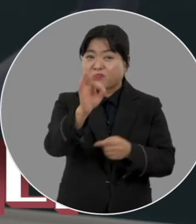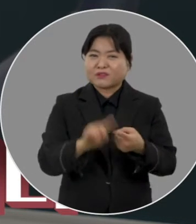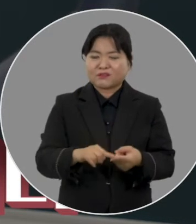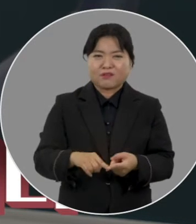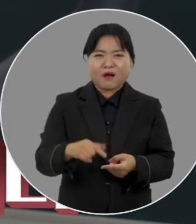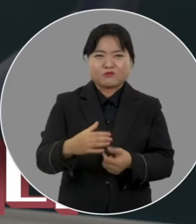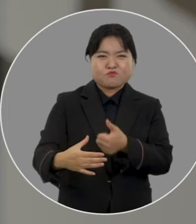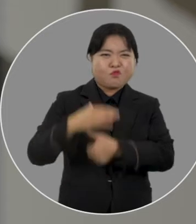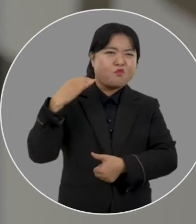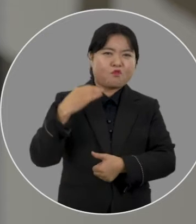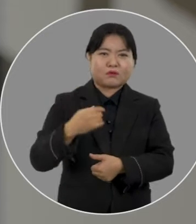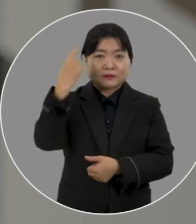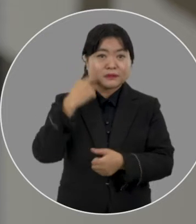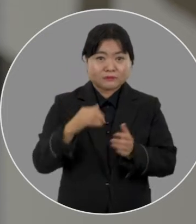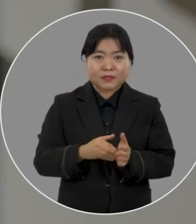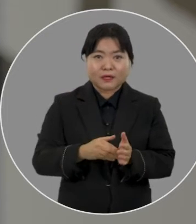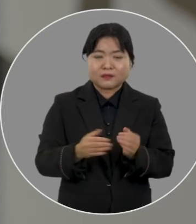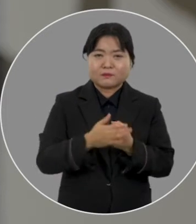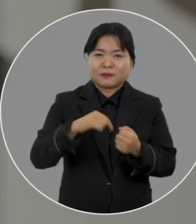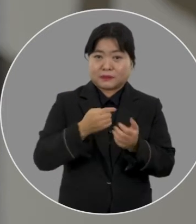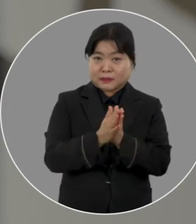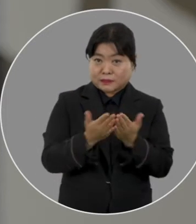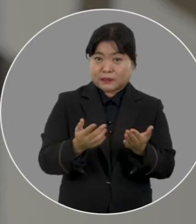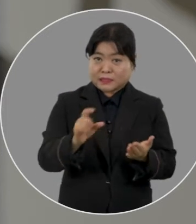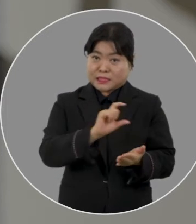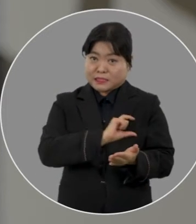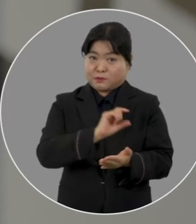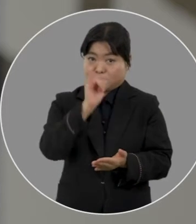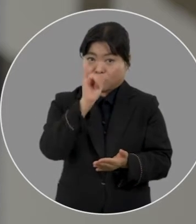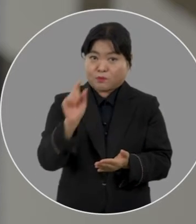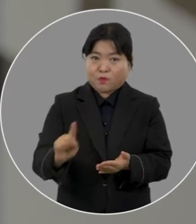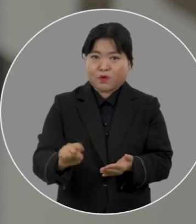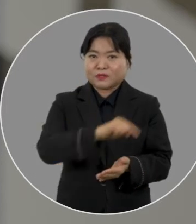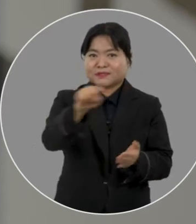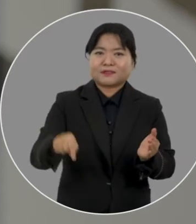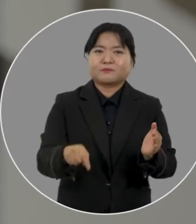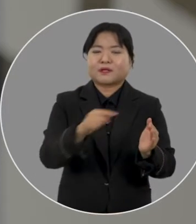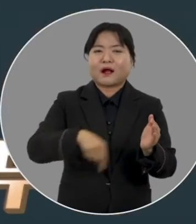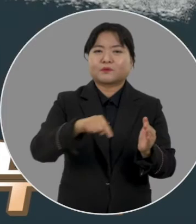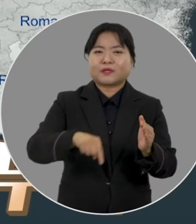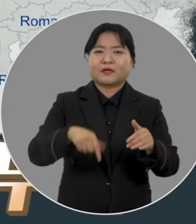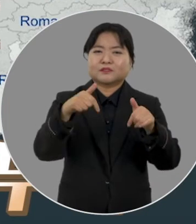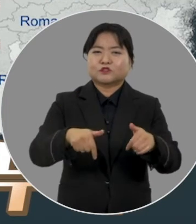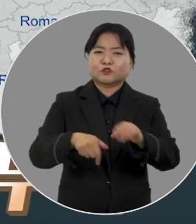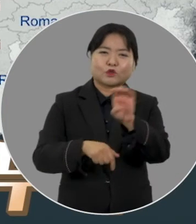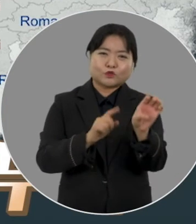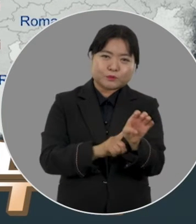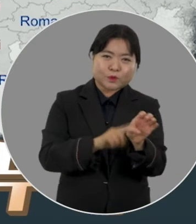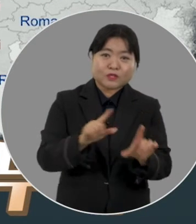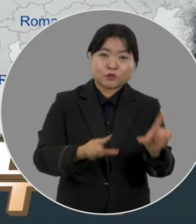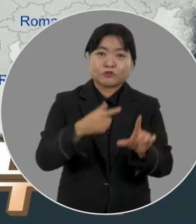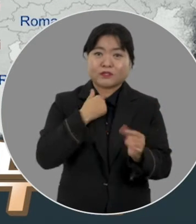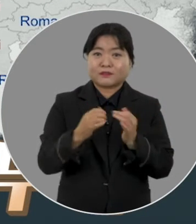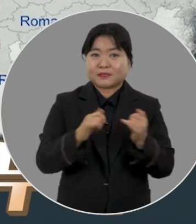모욕이라고 느낍니다. 본인들은 자기가 붙인 이름이 있거든요. 이 사람들 가운데 서유럽 쪽에